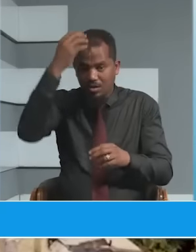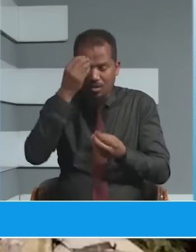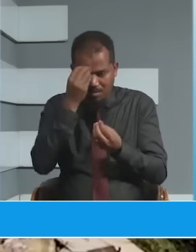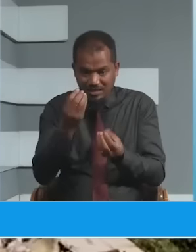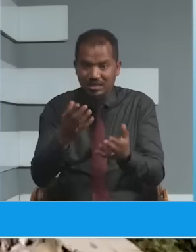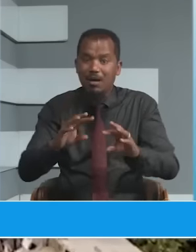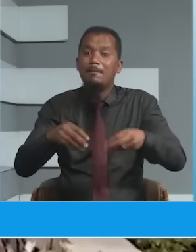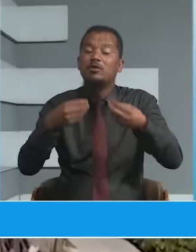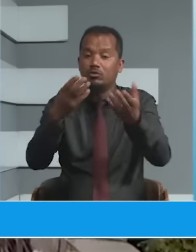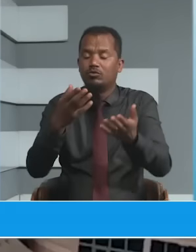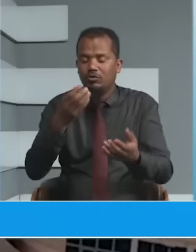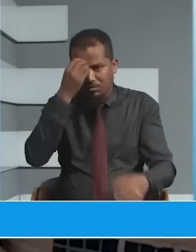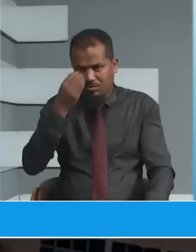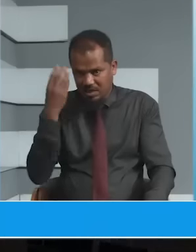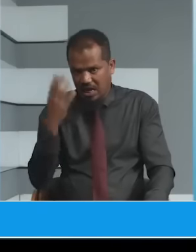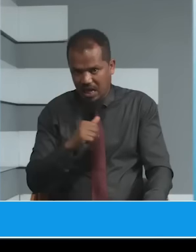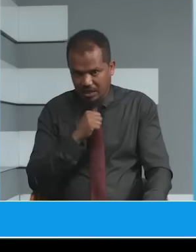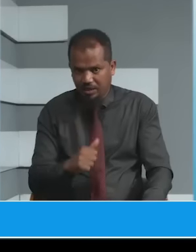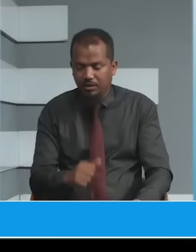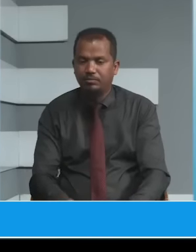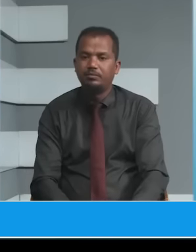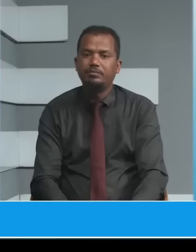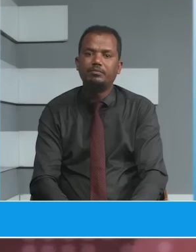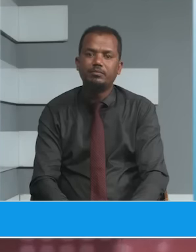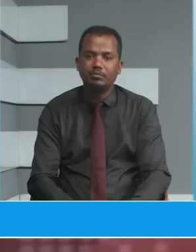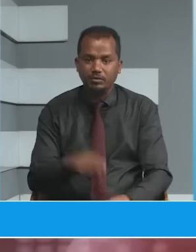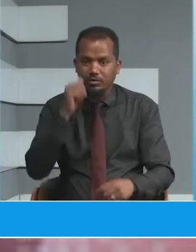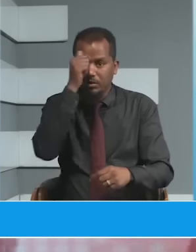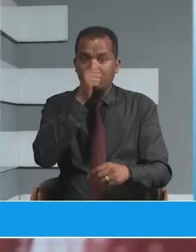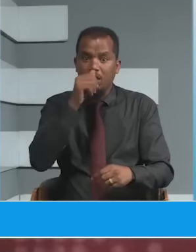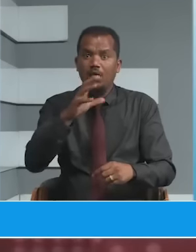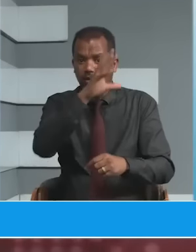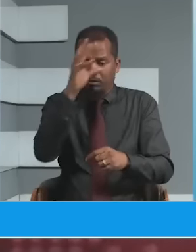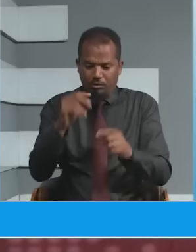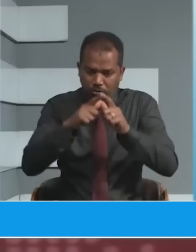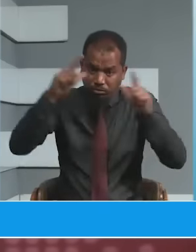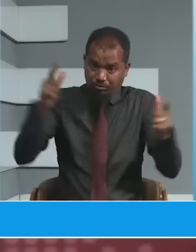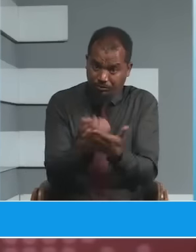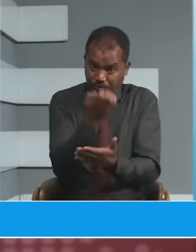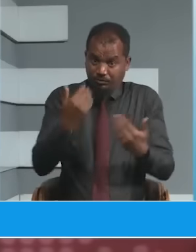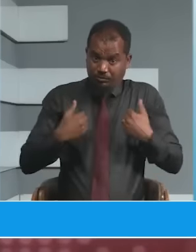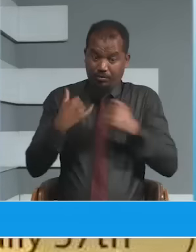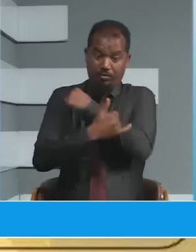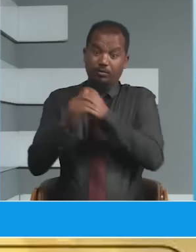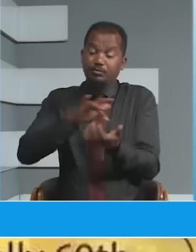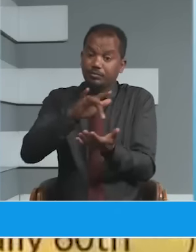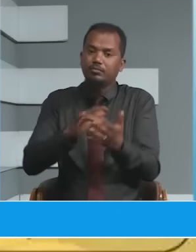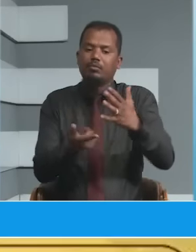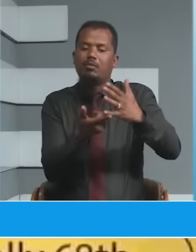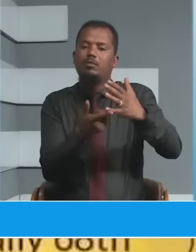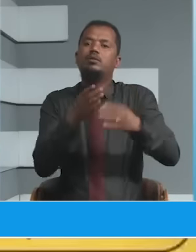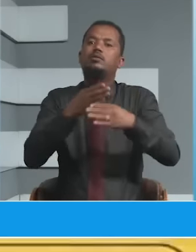መንግስት ማሳሰቢያ መስጠቱም የሚዘነጋ አይደለም። ኢትዮጵያ በአፍሪካ ትልቅ ኢኮኖሚ ካላቸው ሀገራት